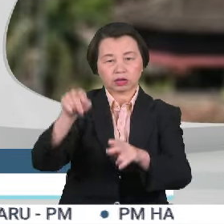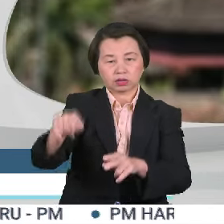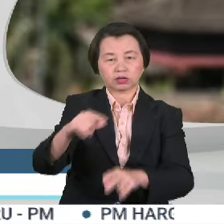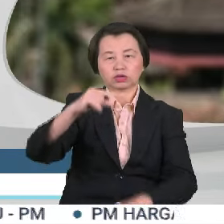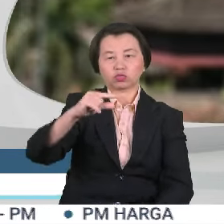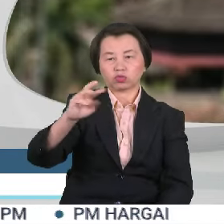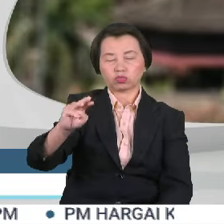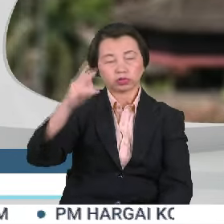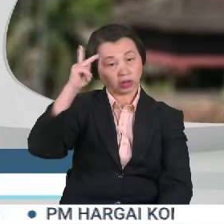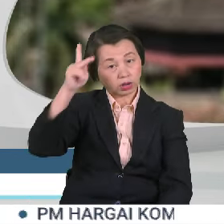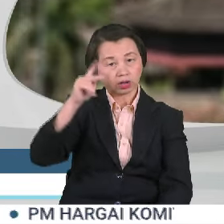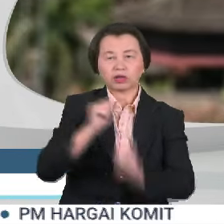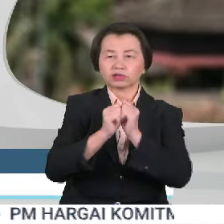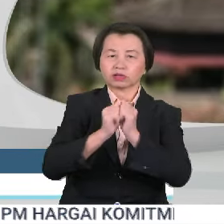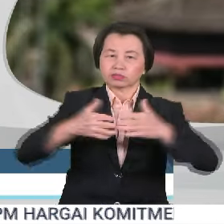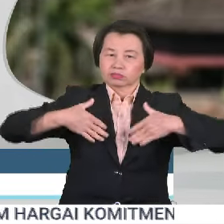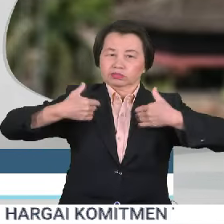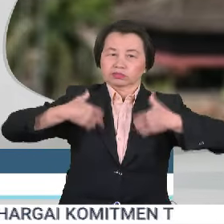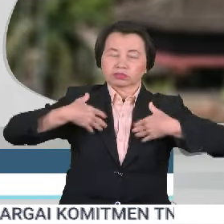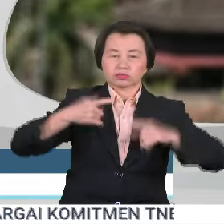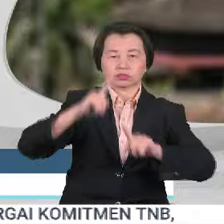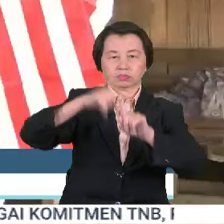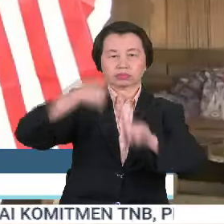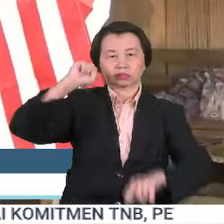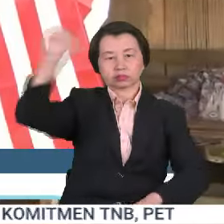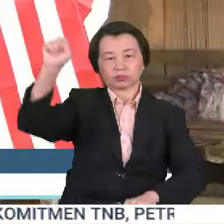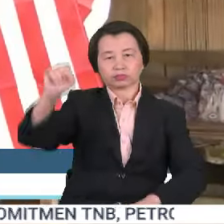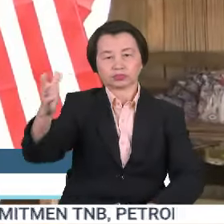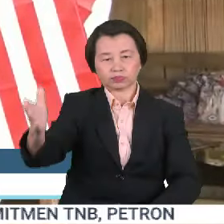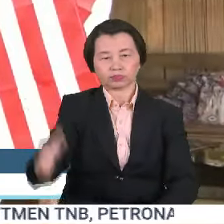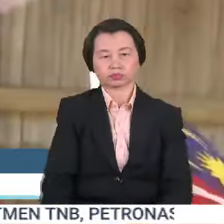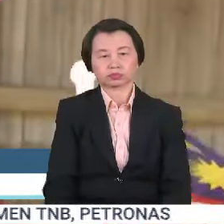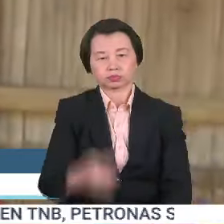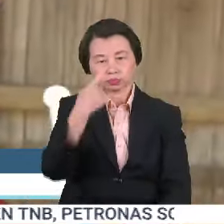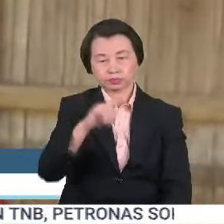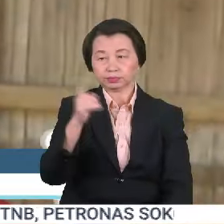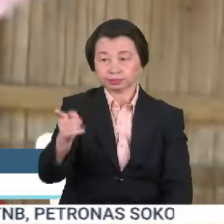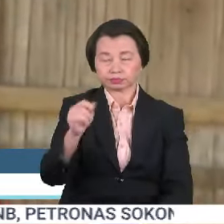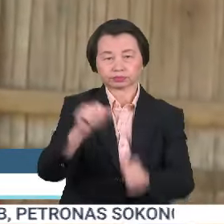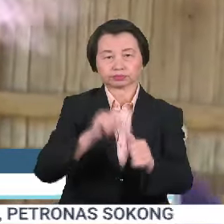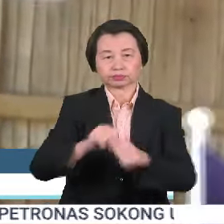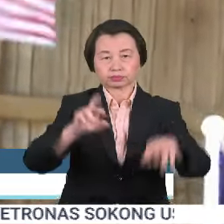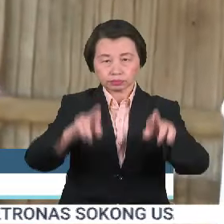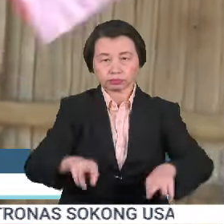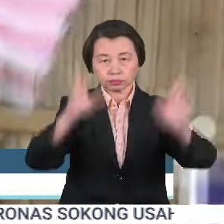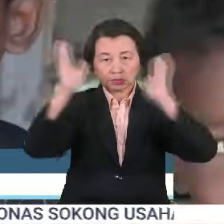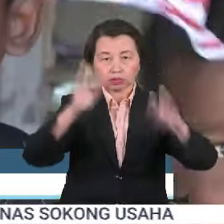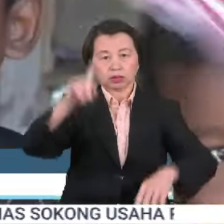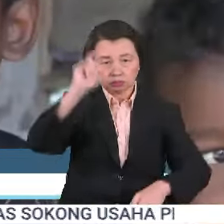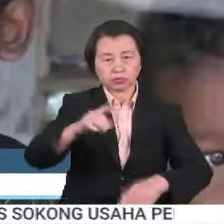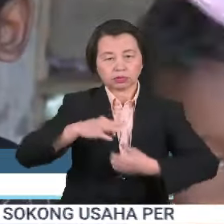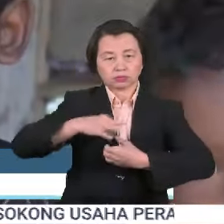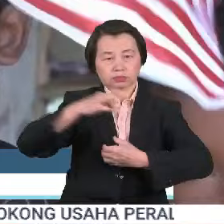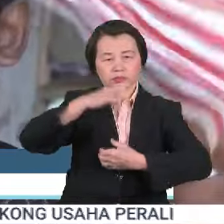ini sama-sama memeriahkan bulan kebangsaan bagi Raina setiap rakyat Malaysia perlu